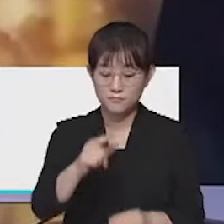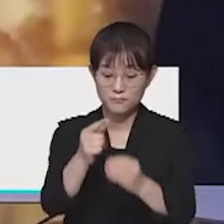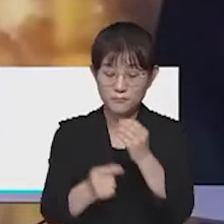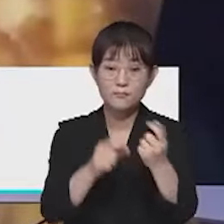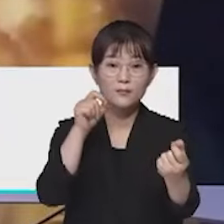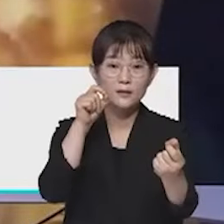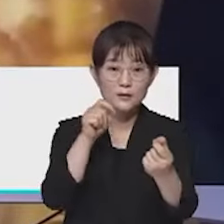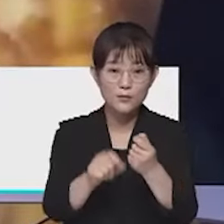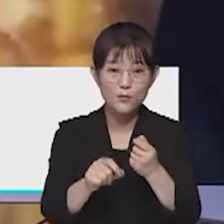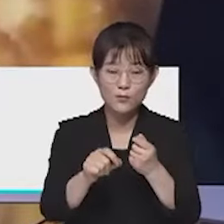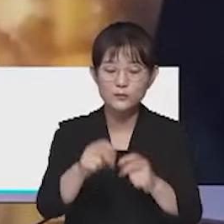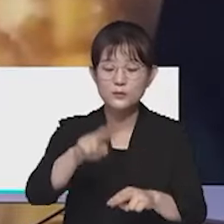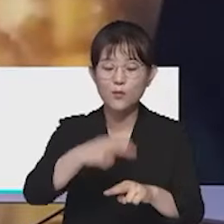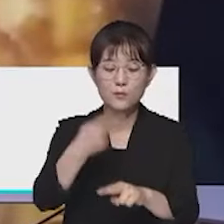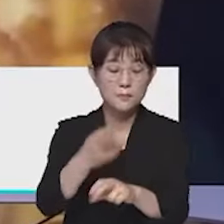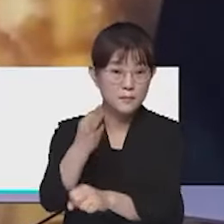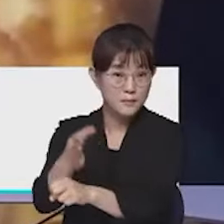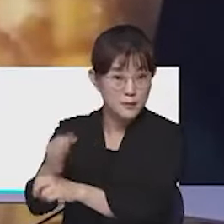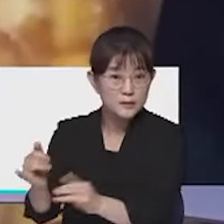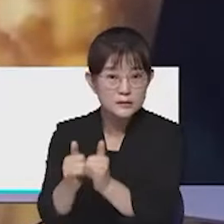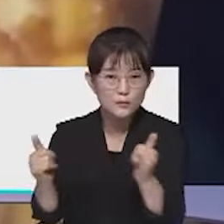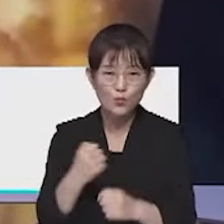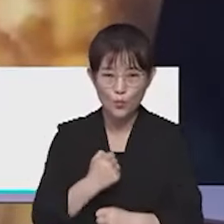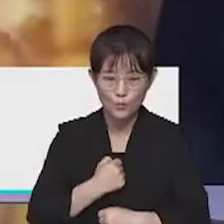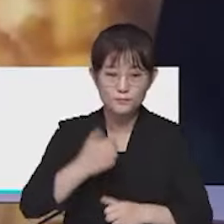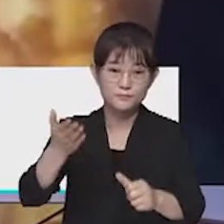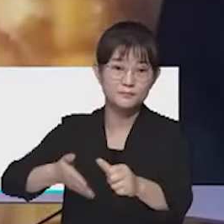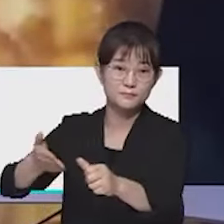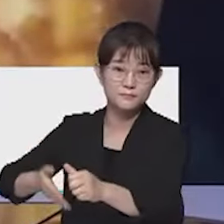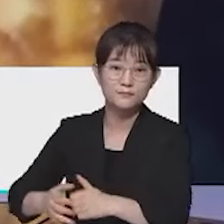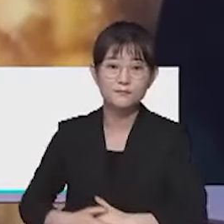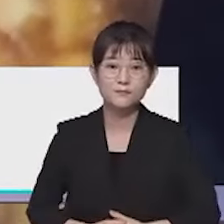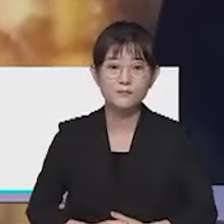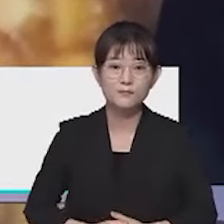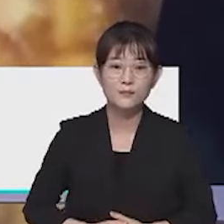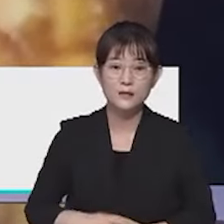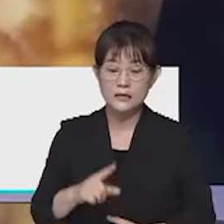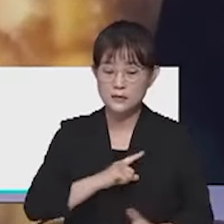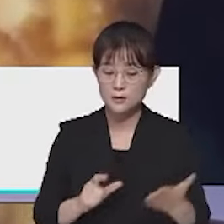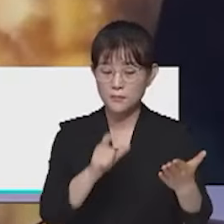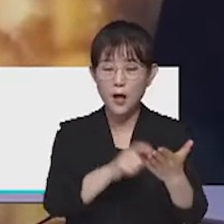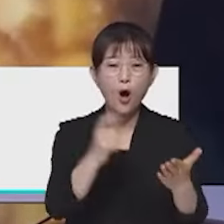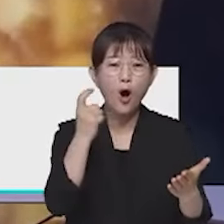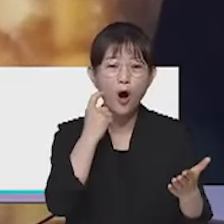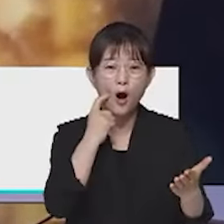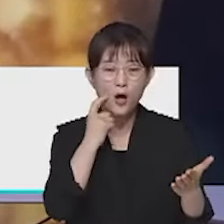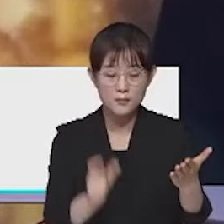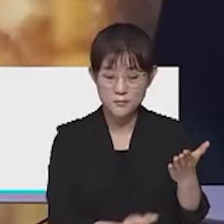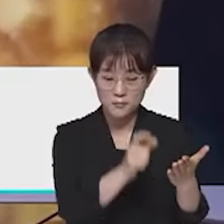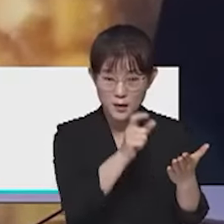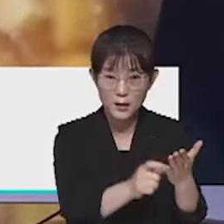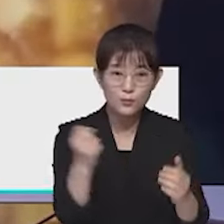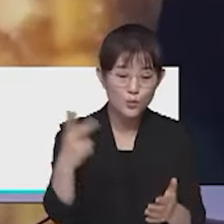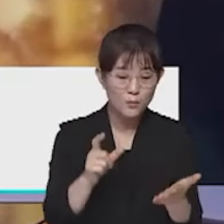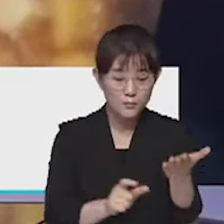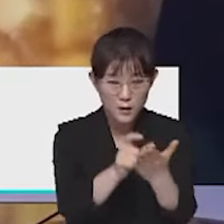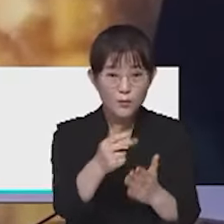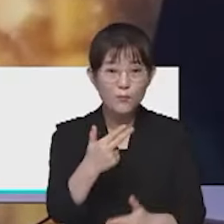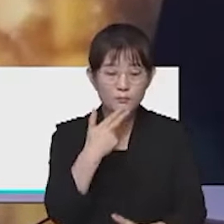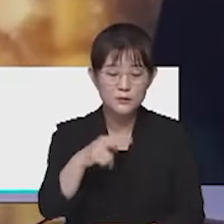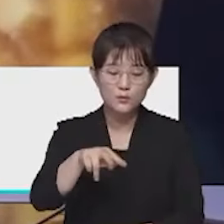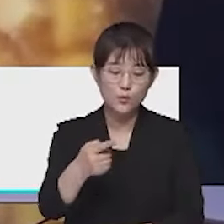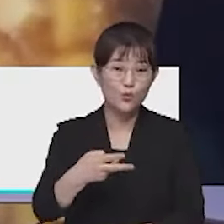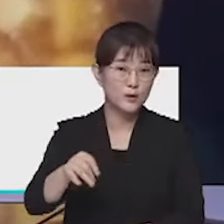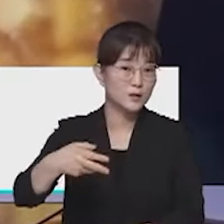추석을 앞두고 명절 선물 구매하실 분들 주의하셔야겠습니다 원산지를 속이거나 표시하지 않은 도라지나 한과 등 제주